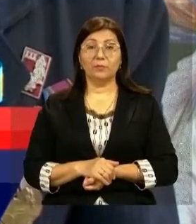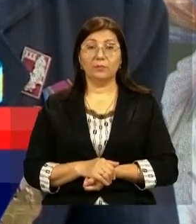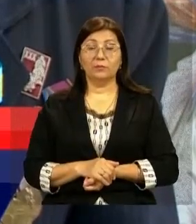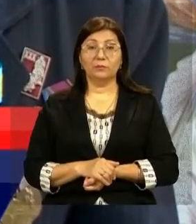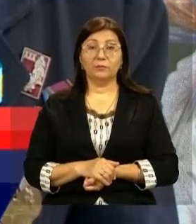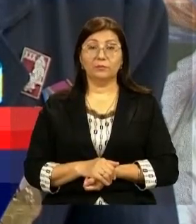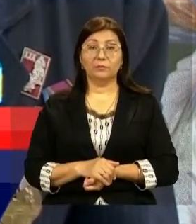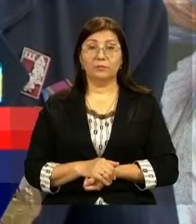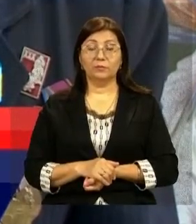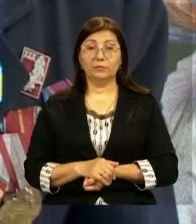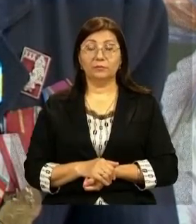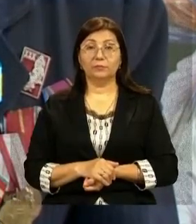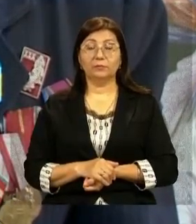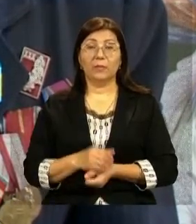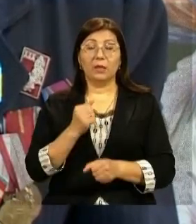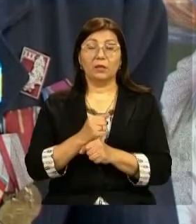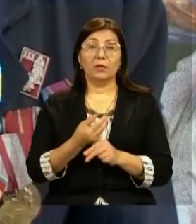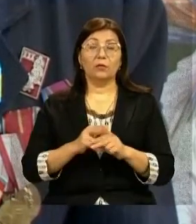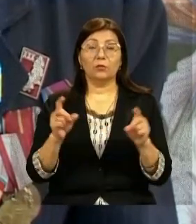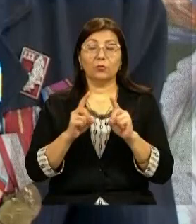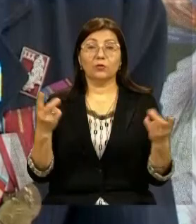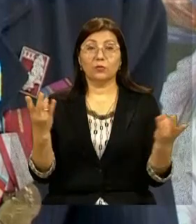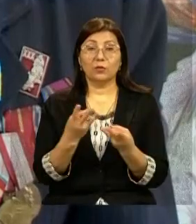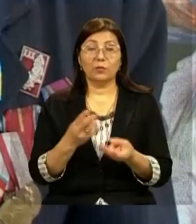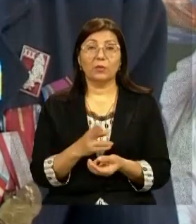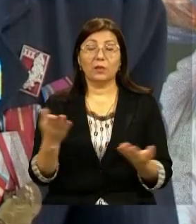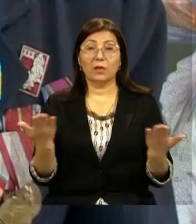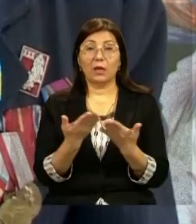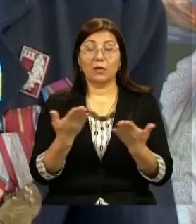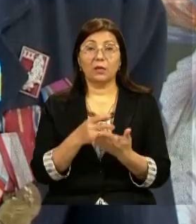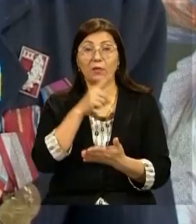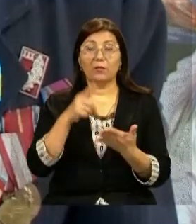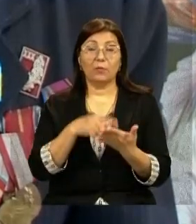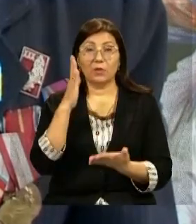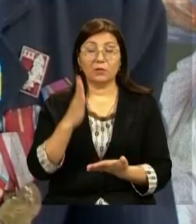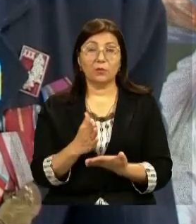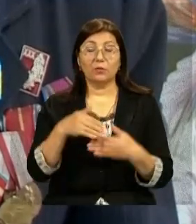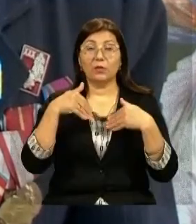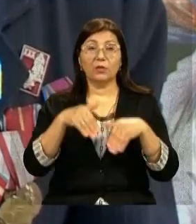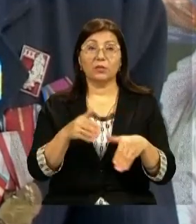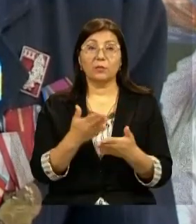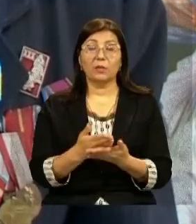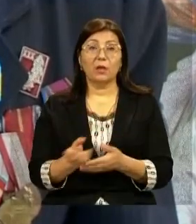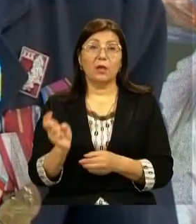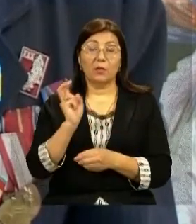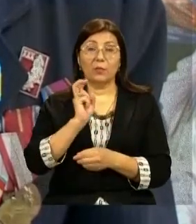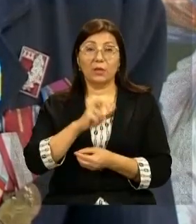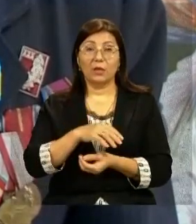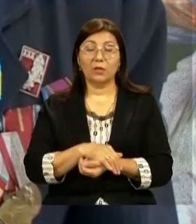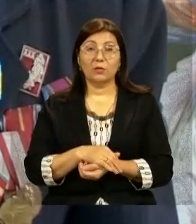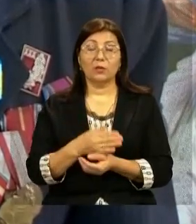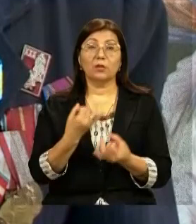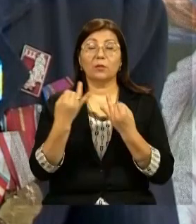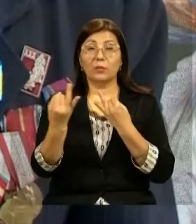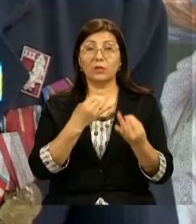в общем, делаю то, что надо, какие у него вопросы будут, решаю, хожу,